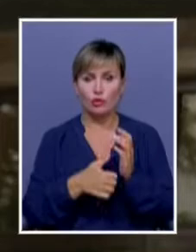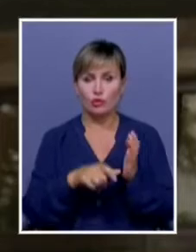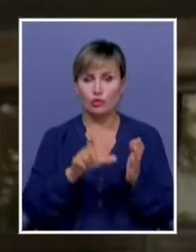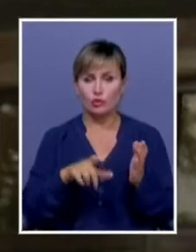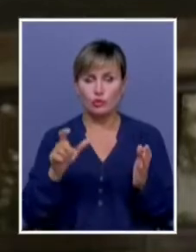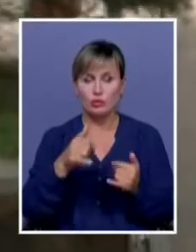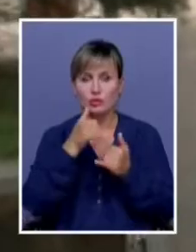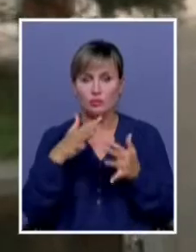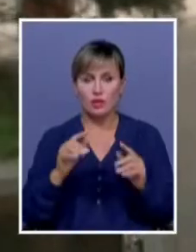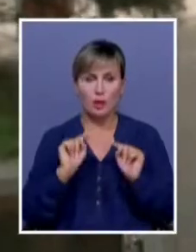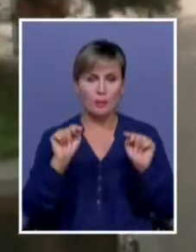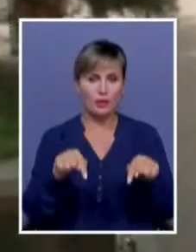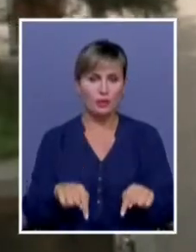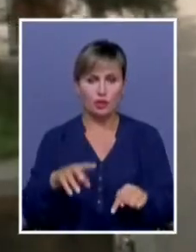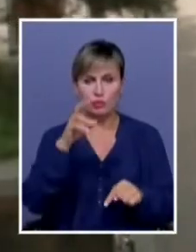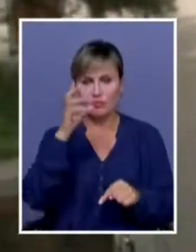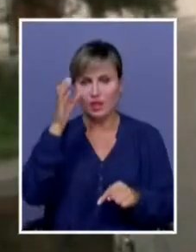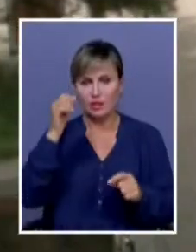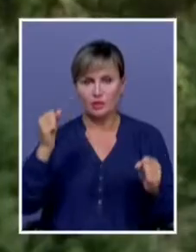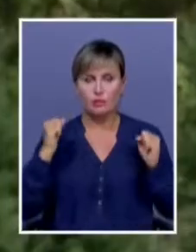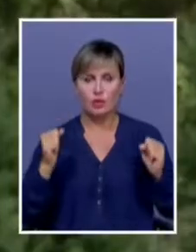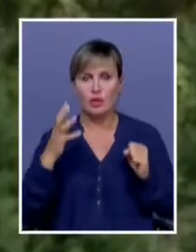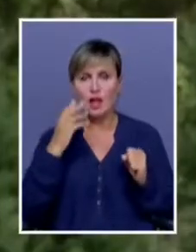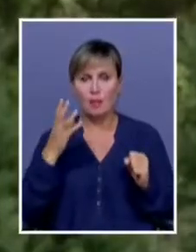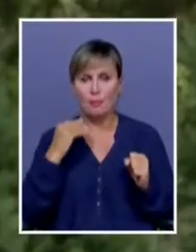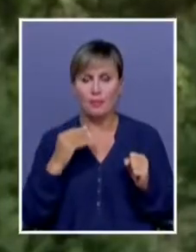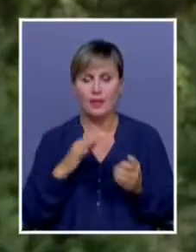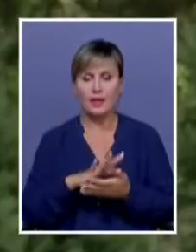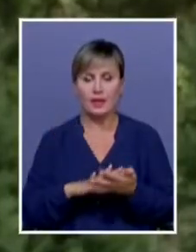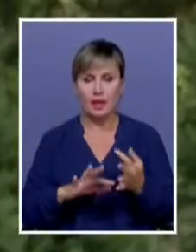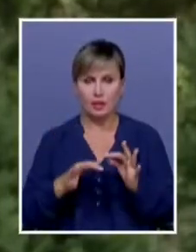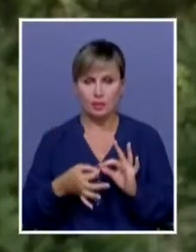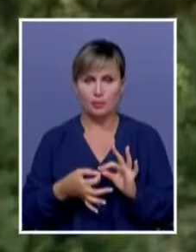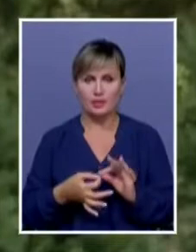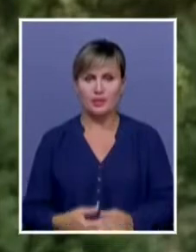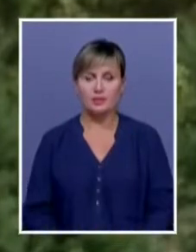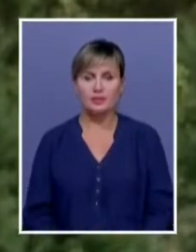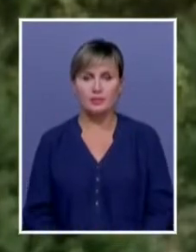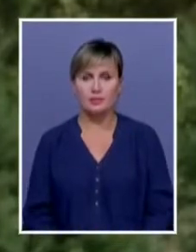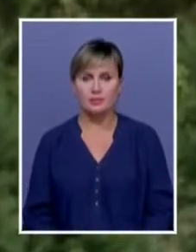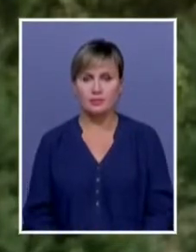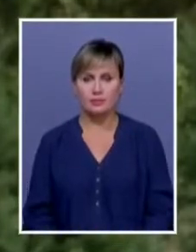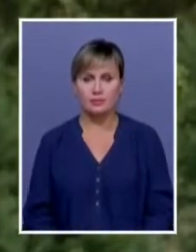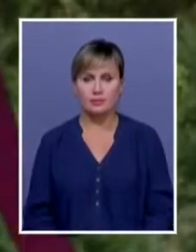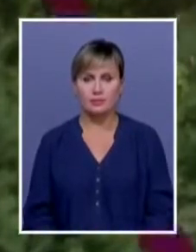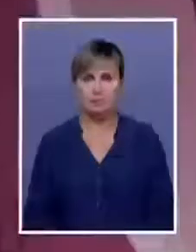атлетов не смогли поступить на бюджет в Академию спорта Алматы. Все подробности расскажу я, Энрафина